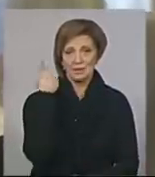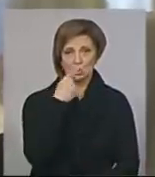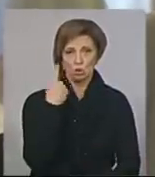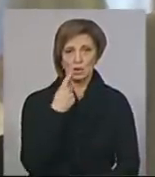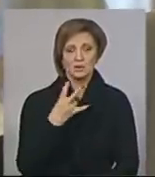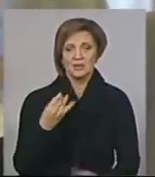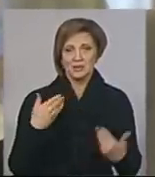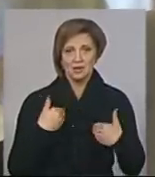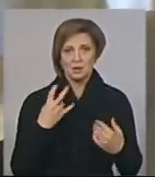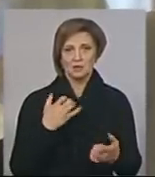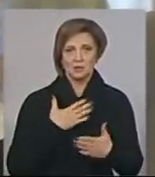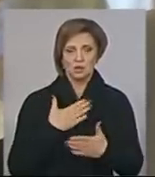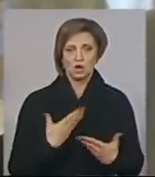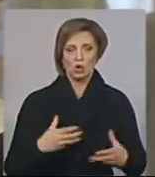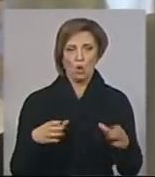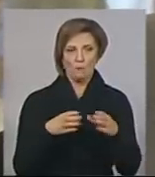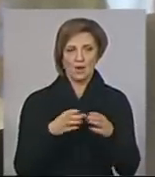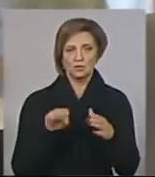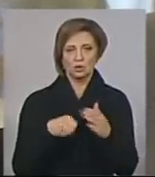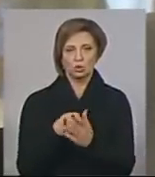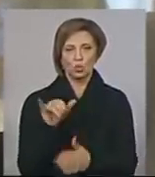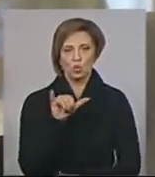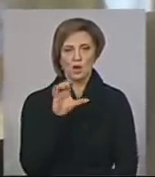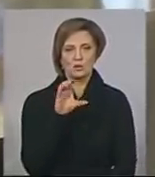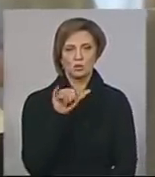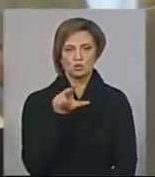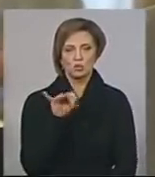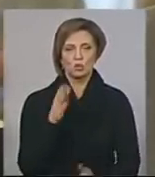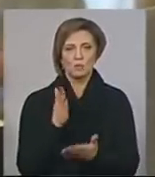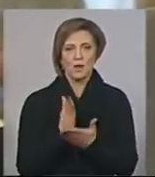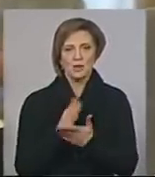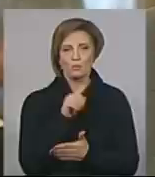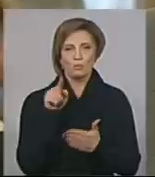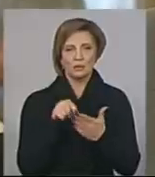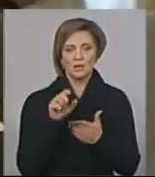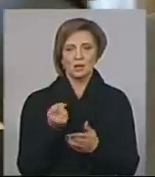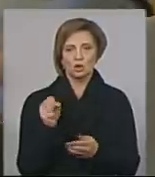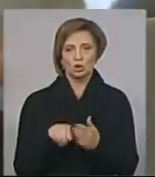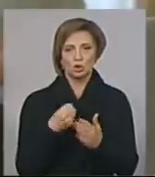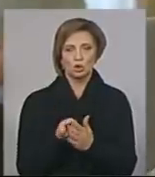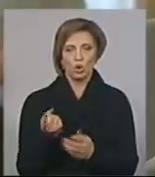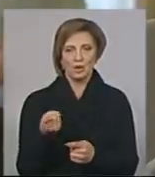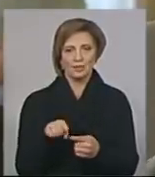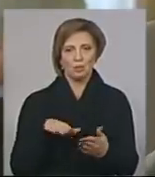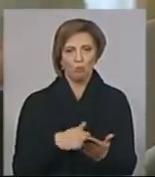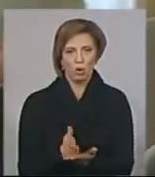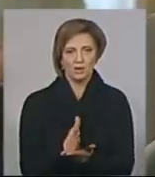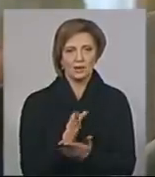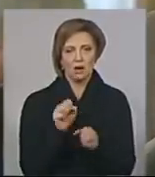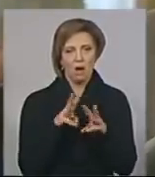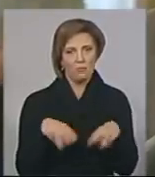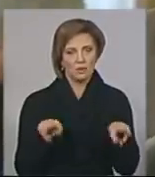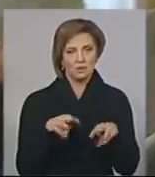наша команда до Уляни Супрун. Маємо питання до тієї політики, а міністр